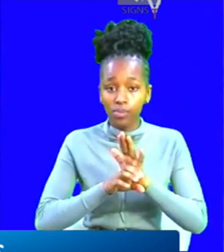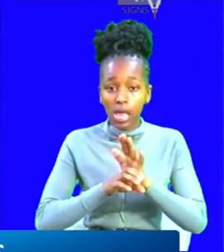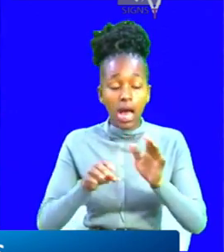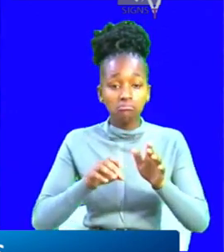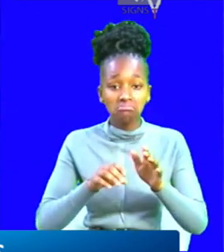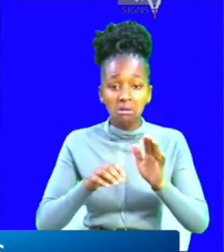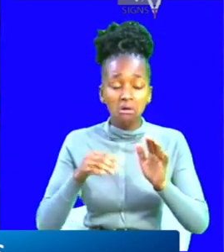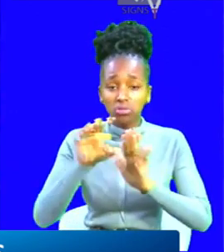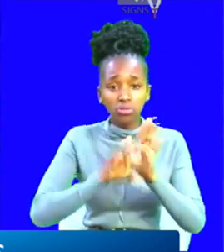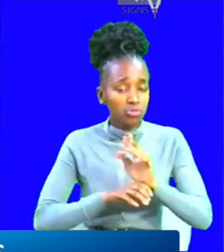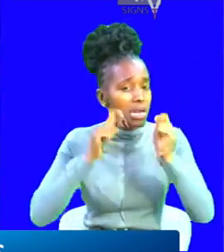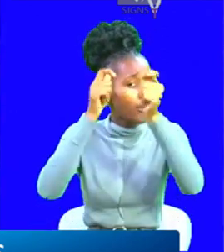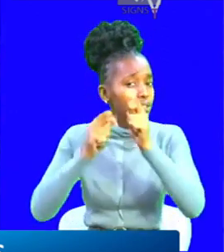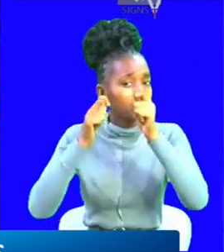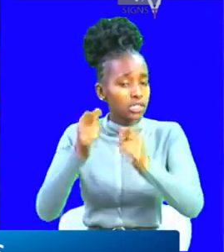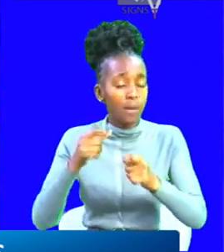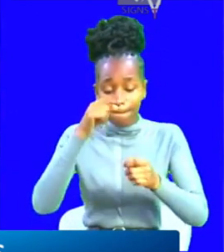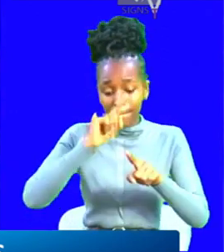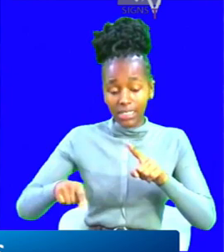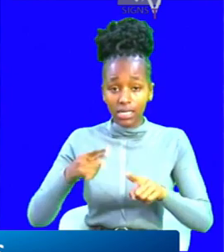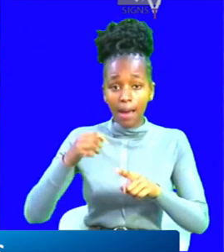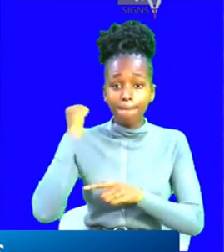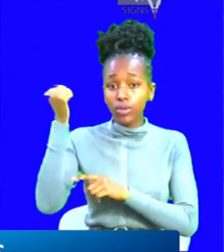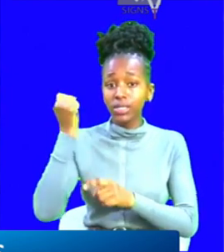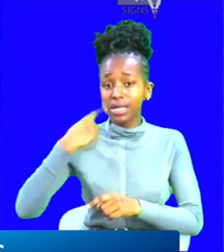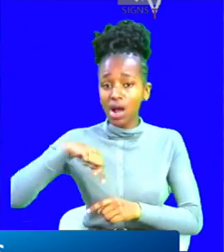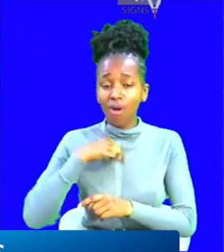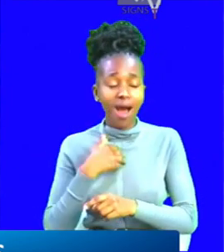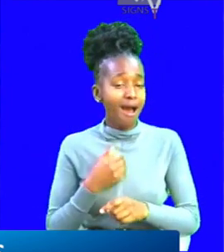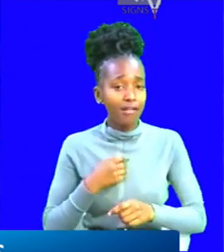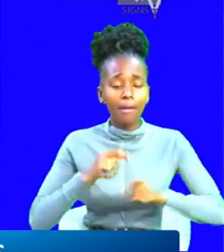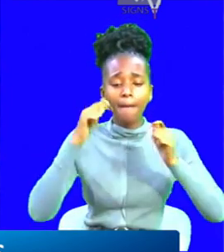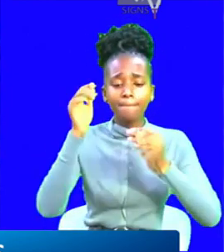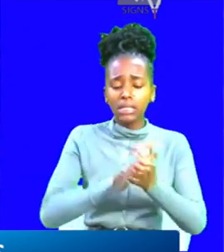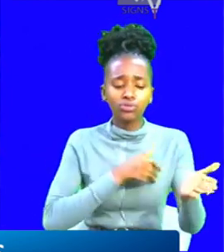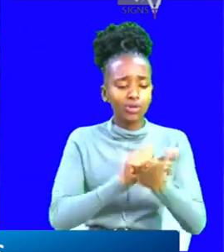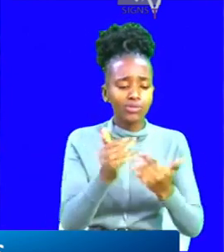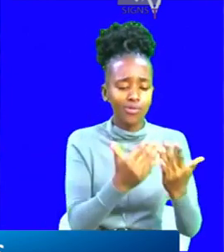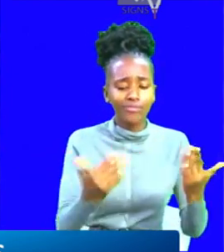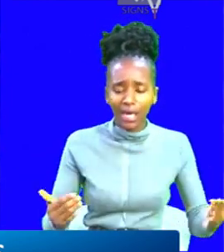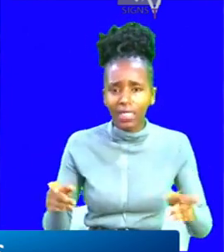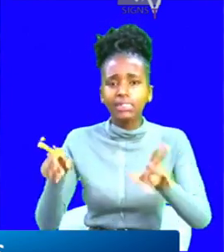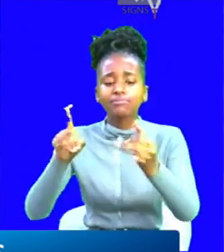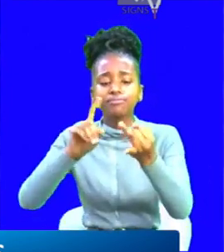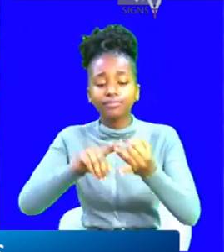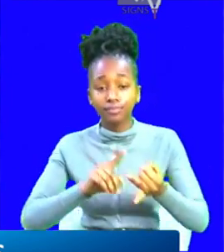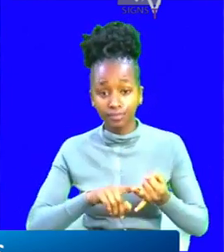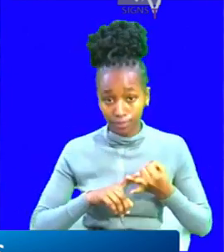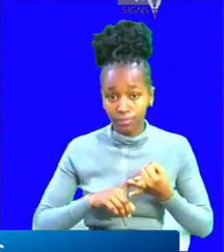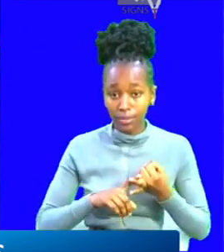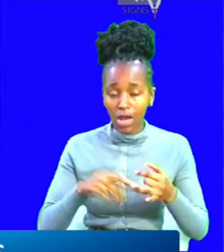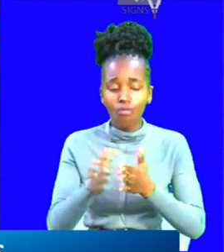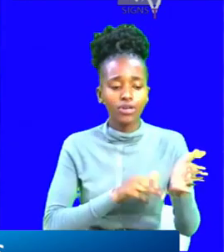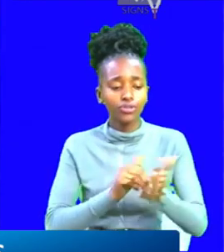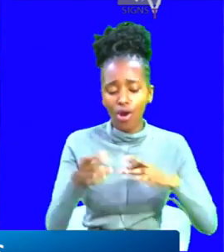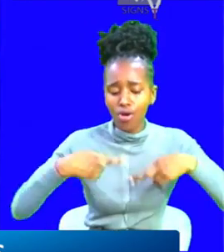demonstration. Siasa yetu haitakuwa na vita, haitakuwa ya kuharibu mali, haitakuwa ya kuharibu